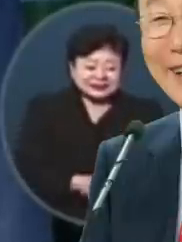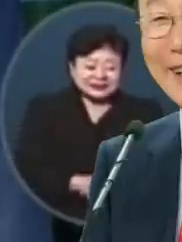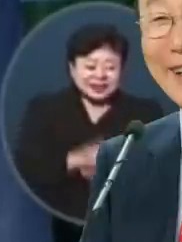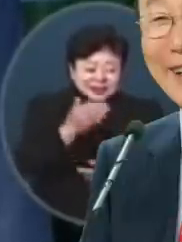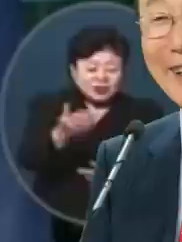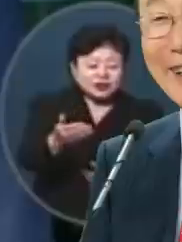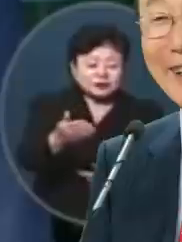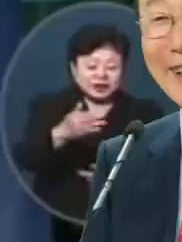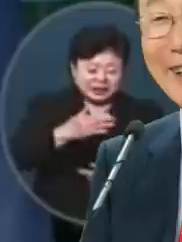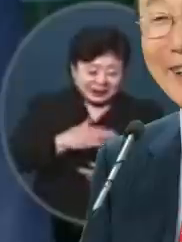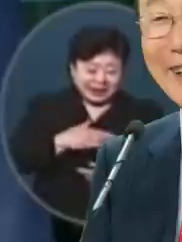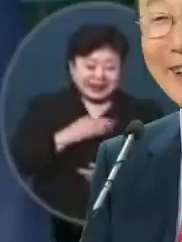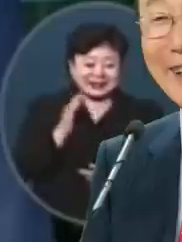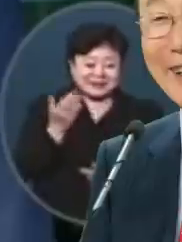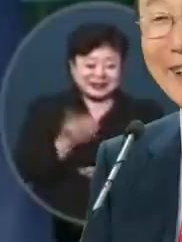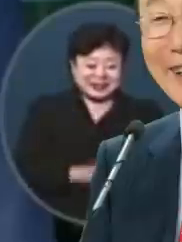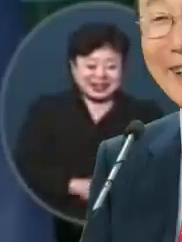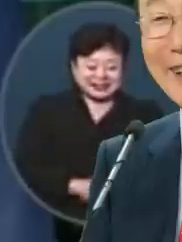여러분과 나인 것입니다.